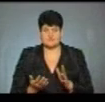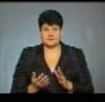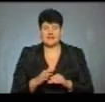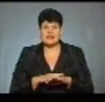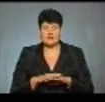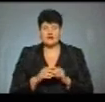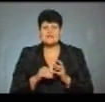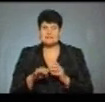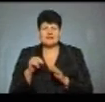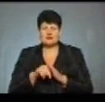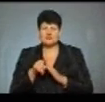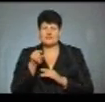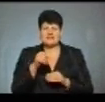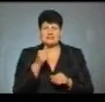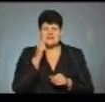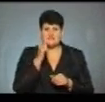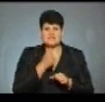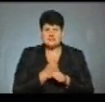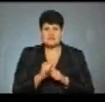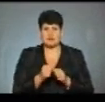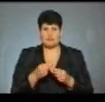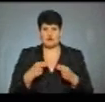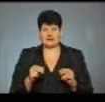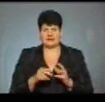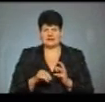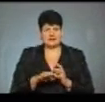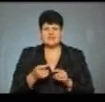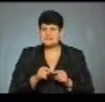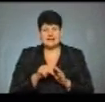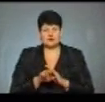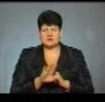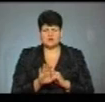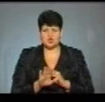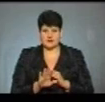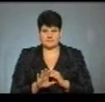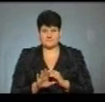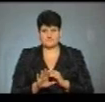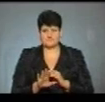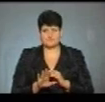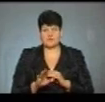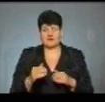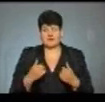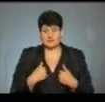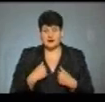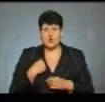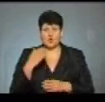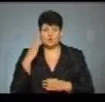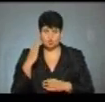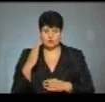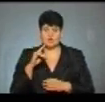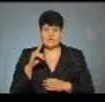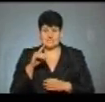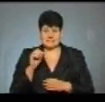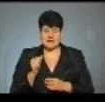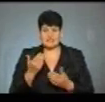вас завтра заставлять продати землю. Абсолютно це не означає. Тобто я, голосуючи за,